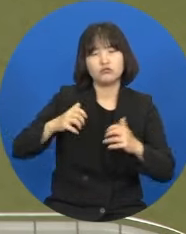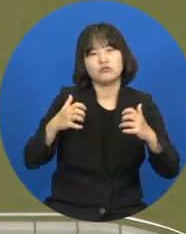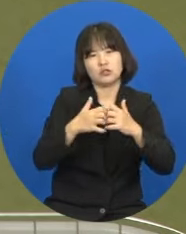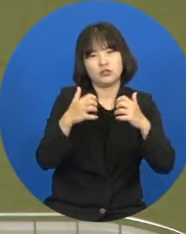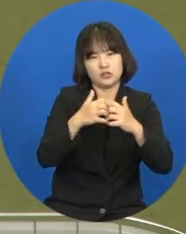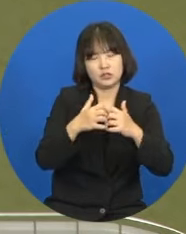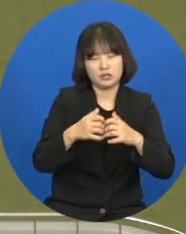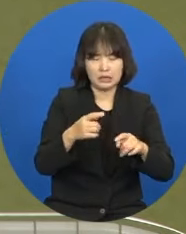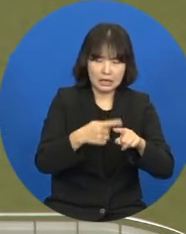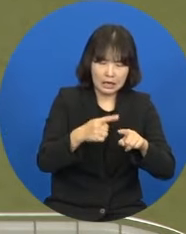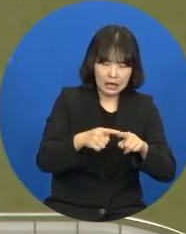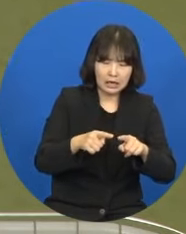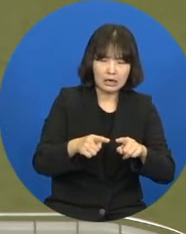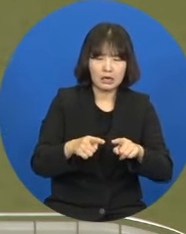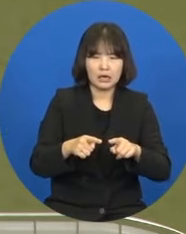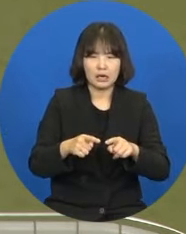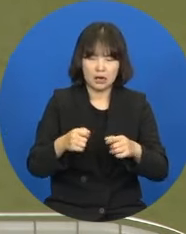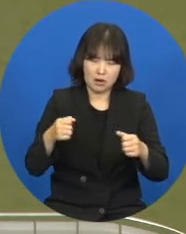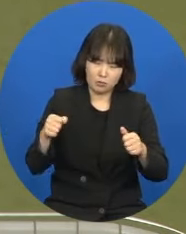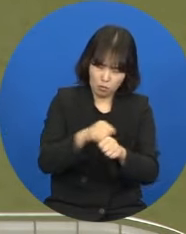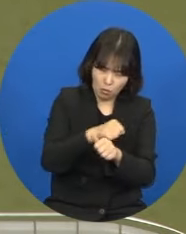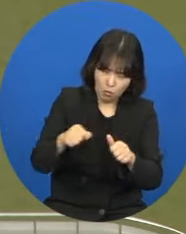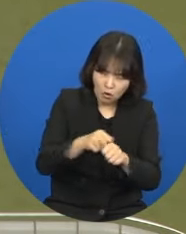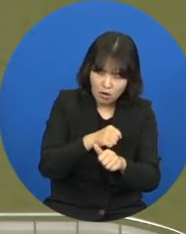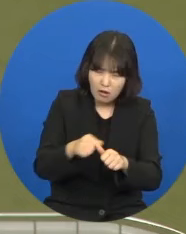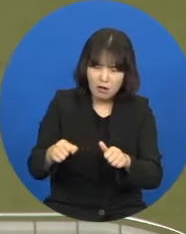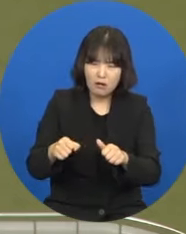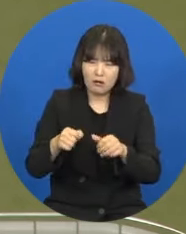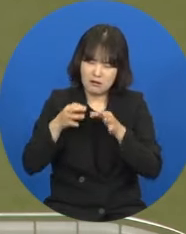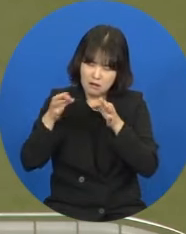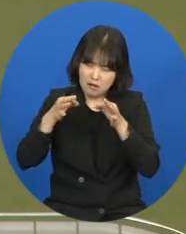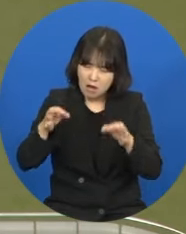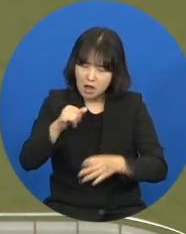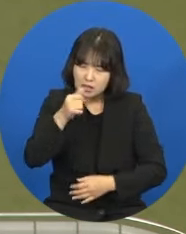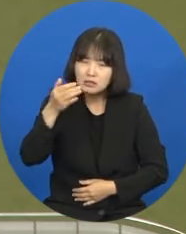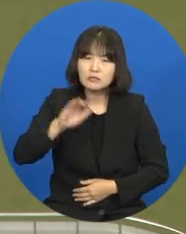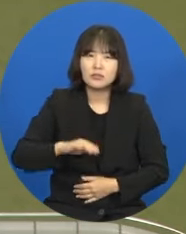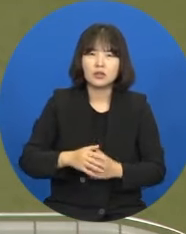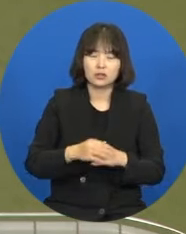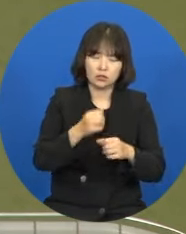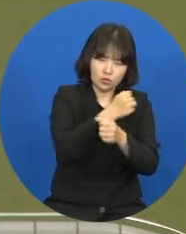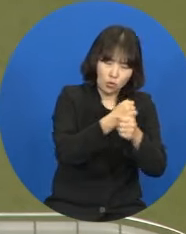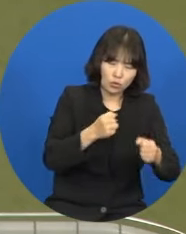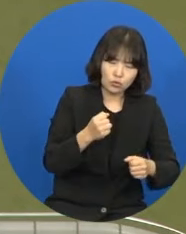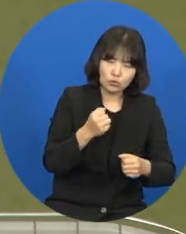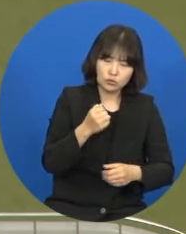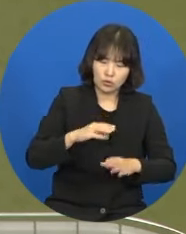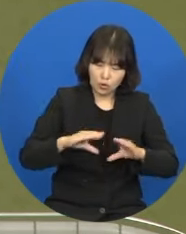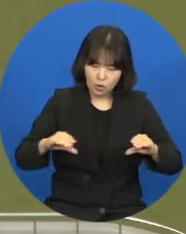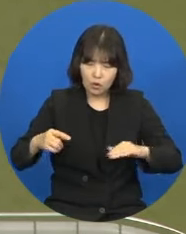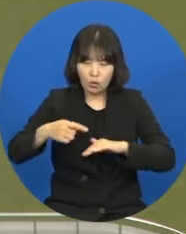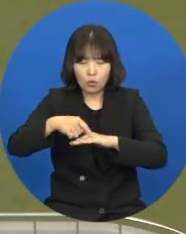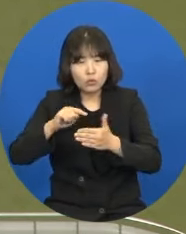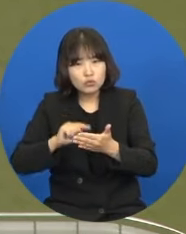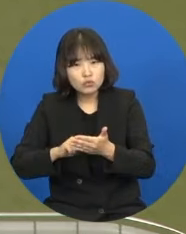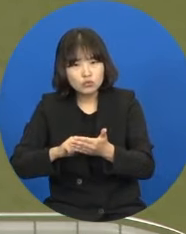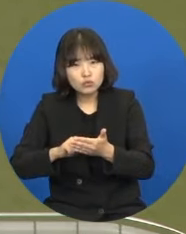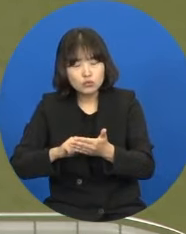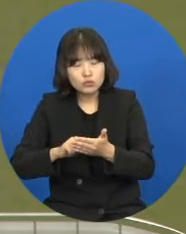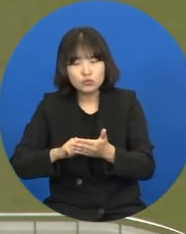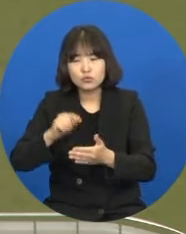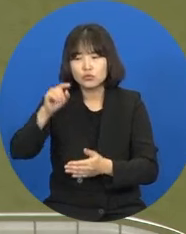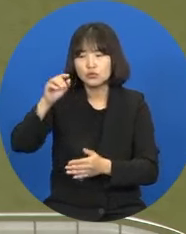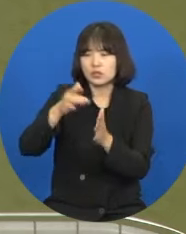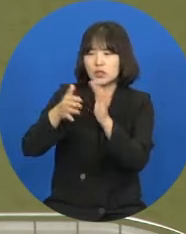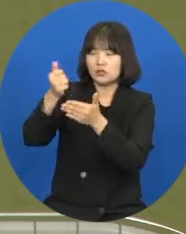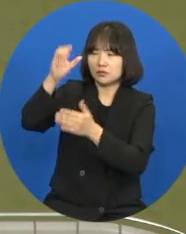폭력이 있었고 함성은 있었지만 용서와 희생과 온유와 겸손이라고 하는 예수님의 십자가의 그 가치를